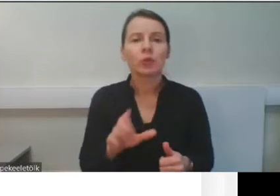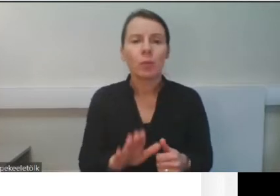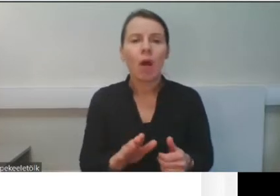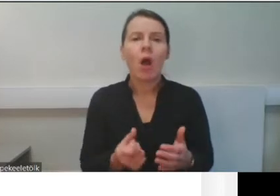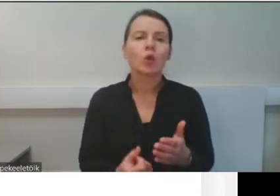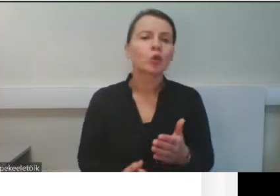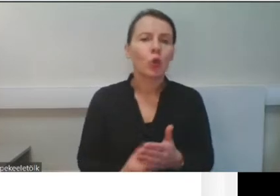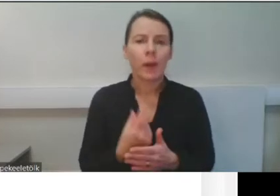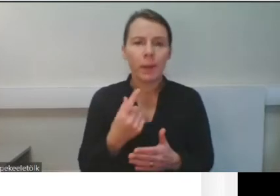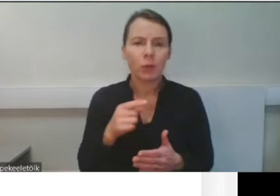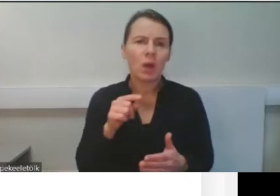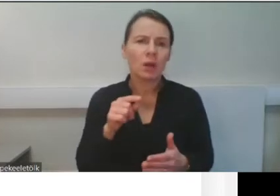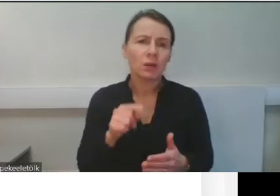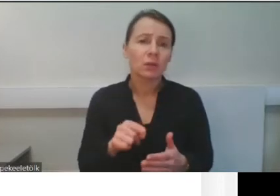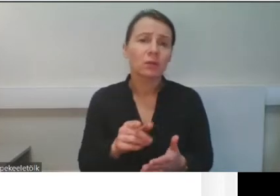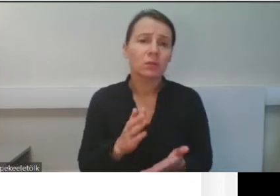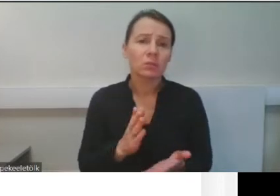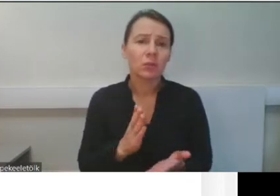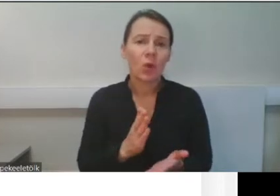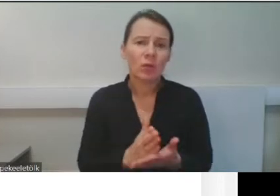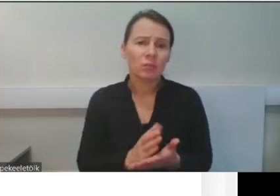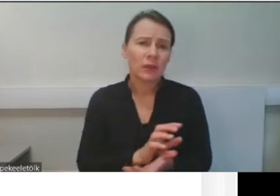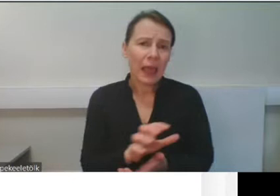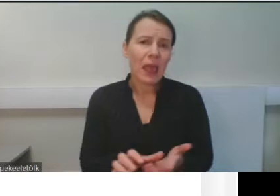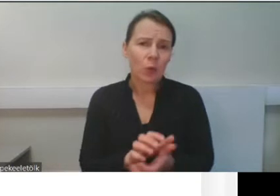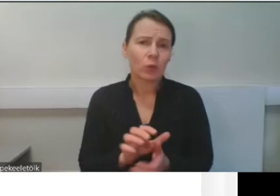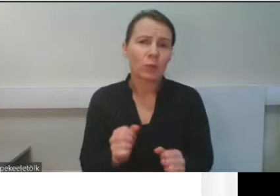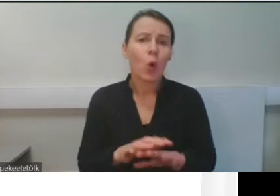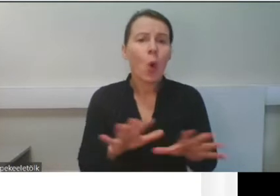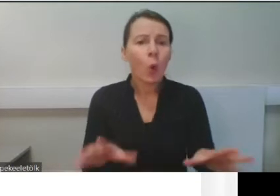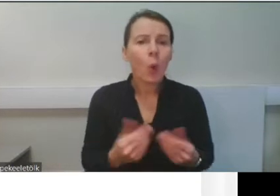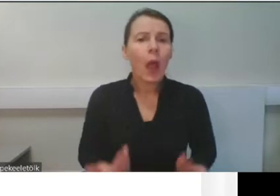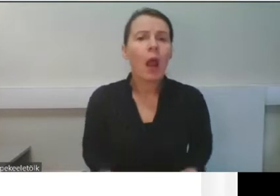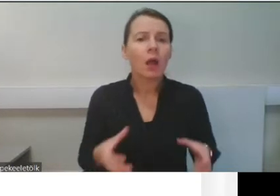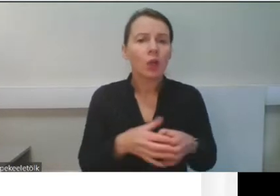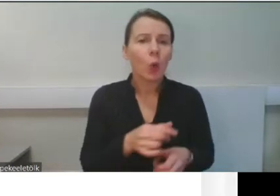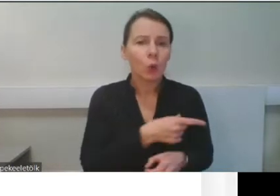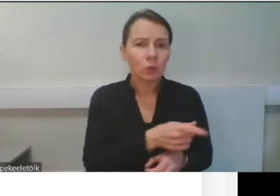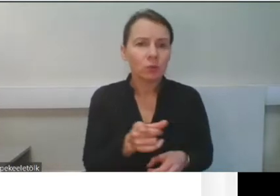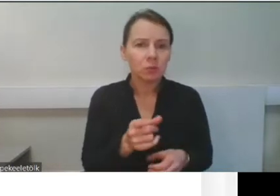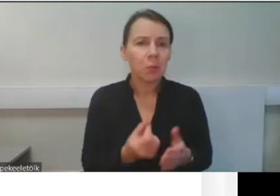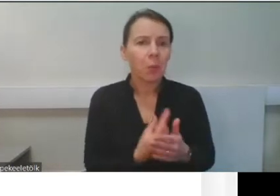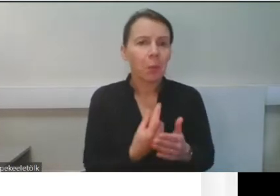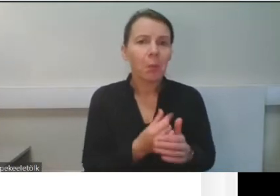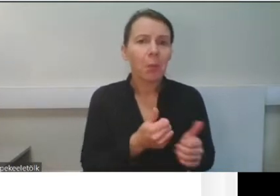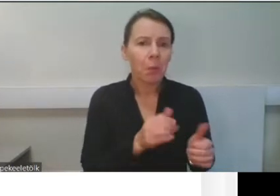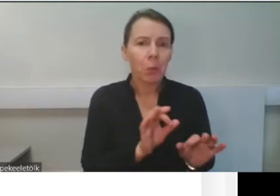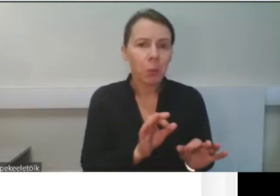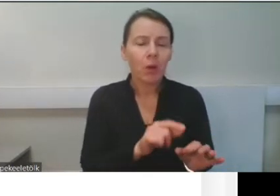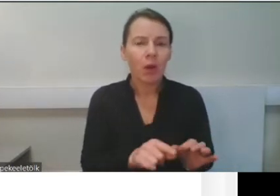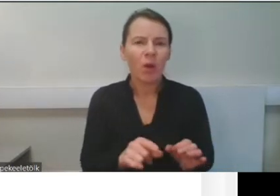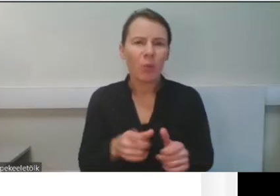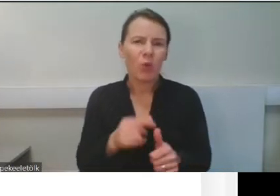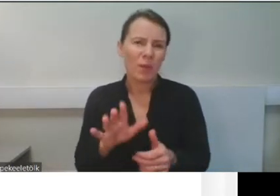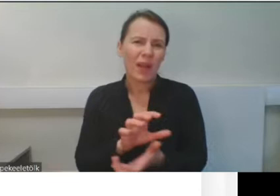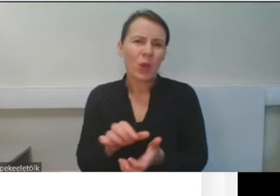Et siin kohal ma lõpetaksin ja kui on küsimusi või midagi jäi ebaselgeks, et siis väga ootaksin. Ja just,